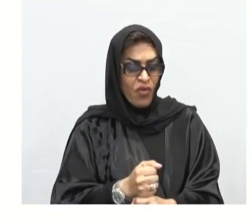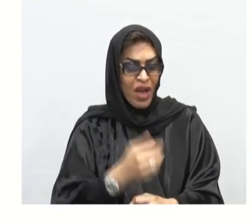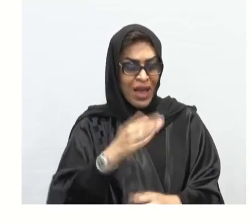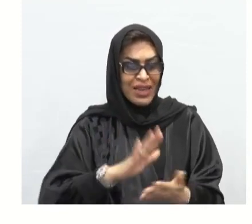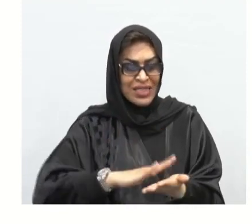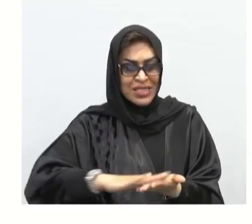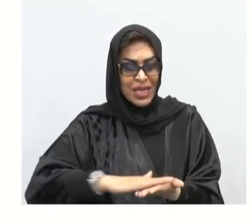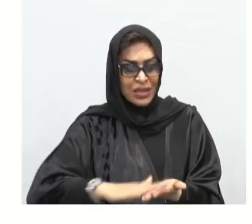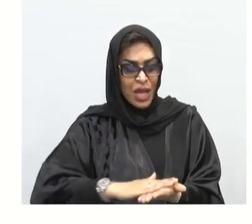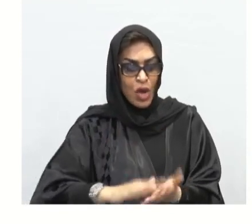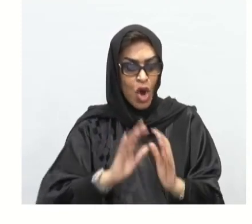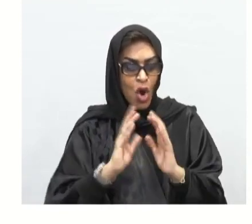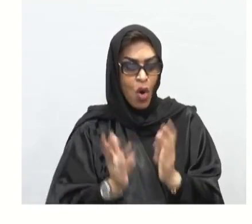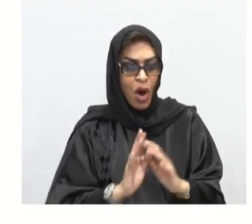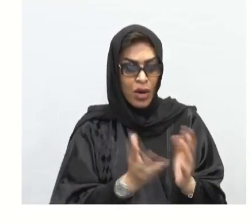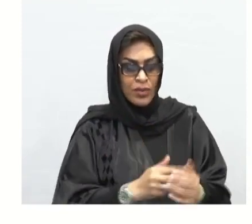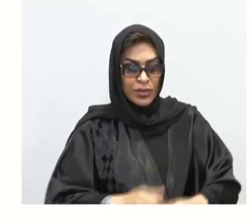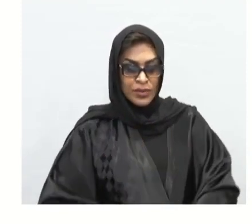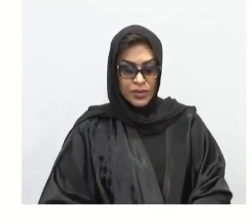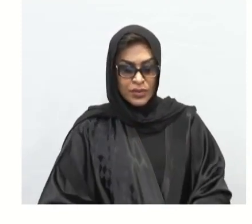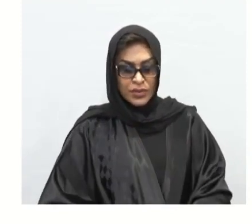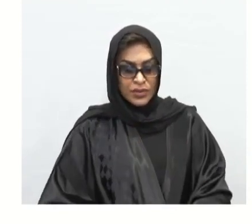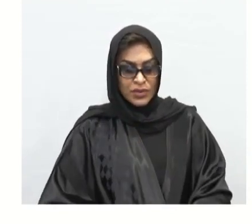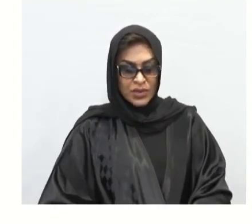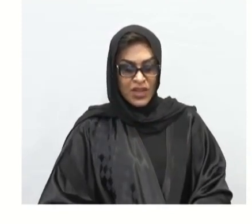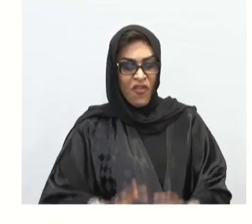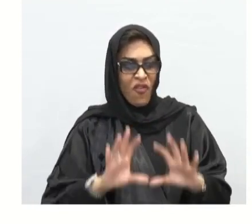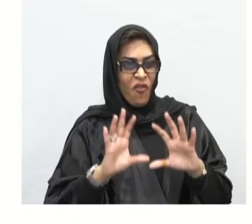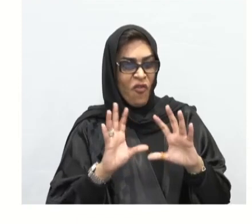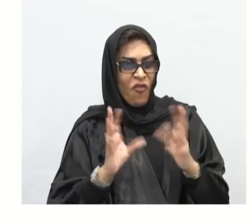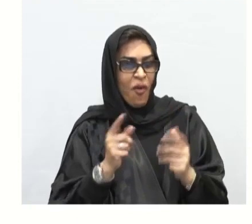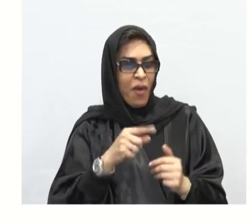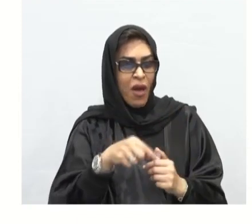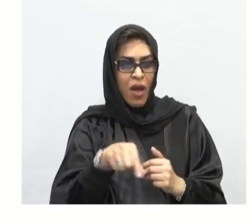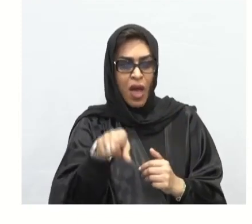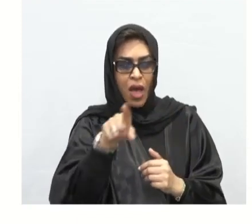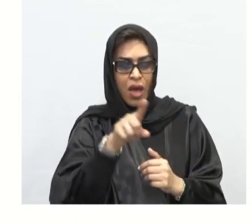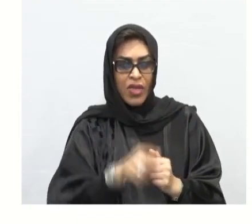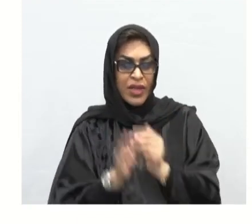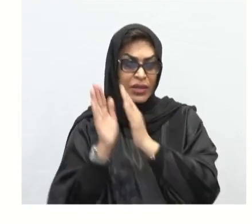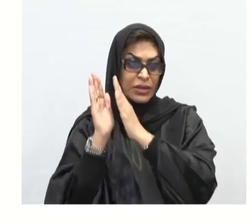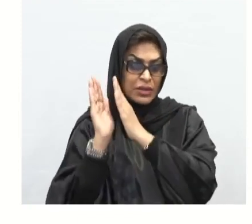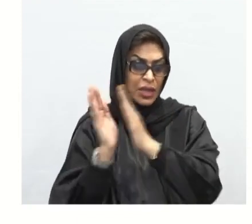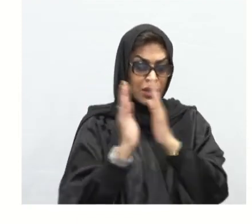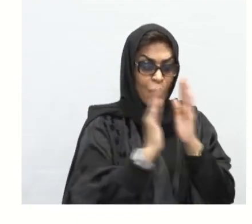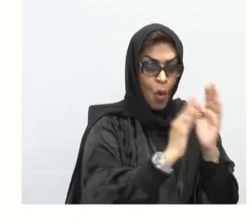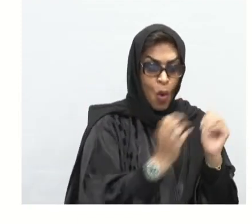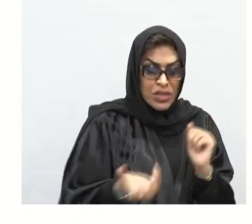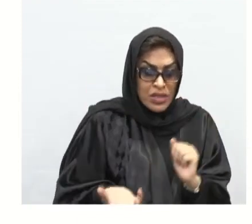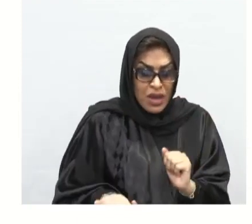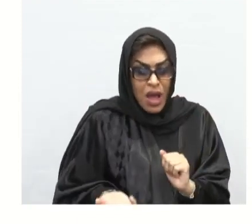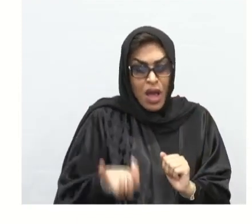سطح كل كوكب من هذه الكواكب فماذا سيكون ترتيب وزن هذا